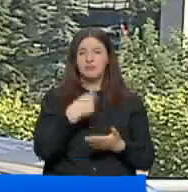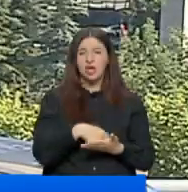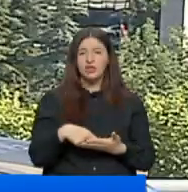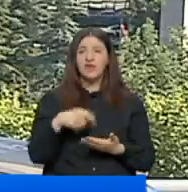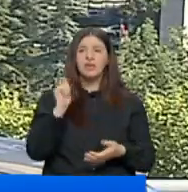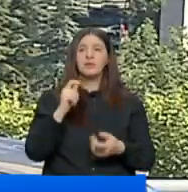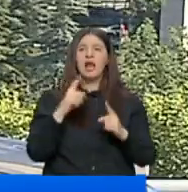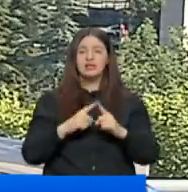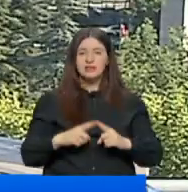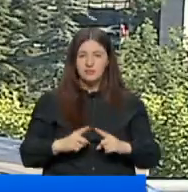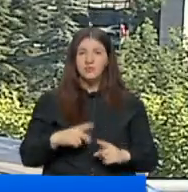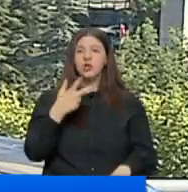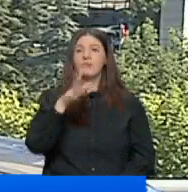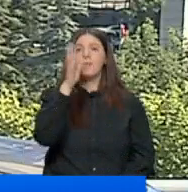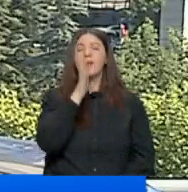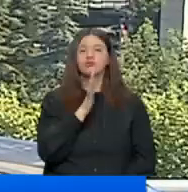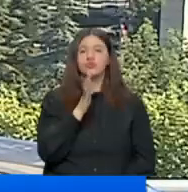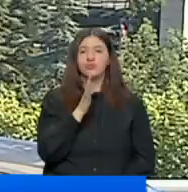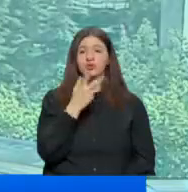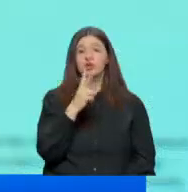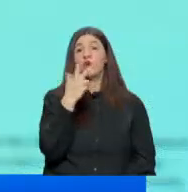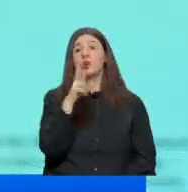ve yapılan hesaplamalarla 3000 lira